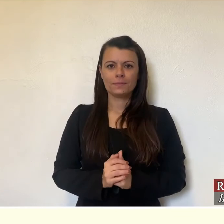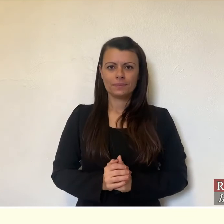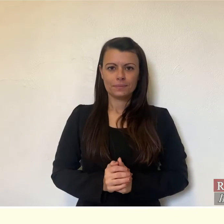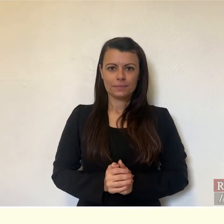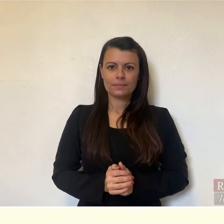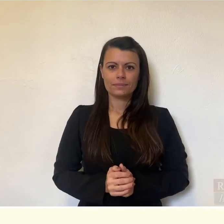Grazie a tutti.